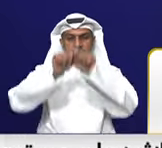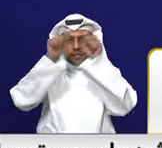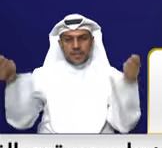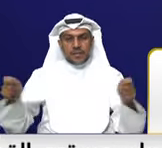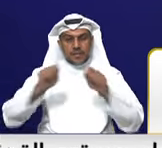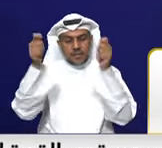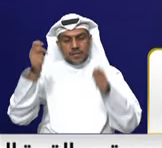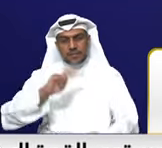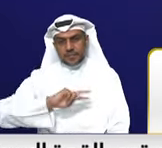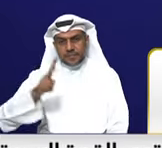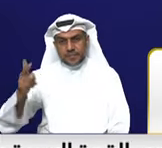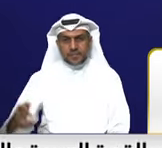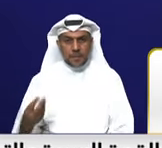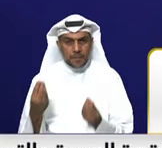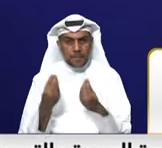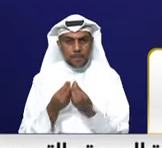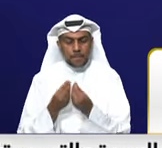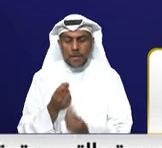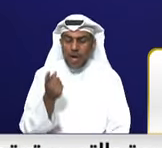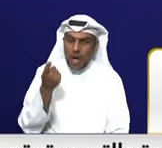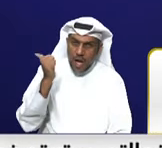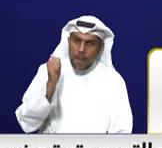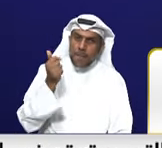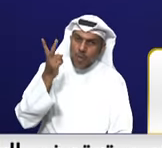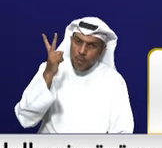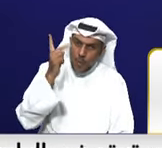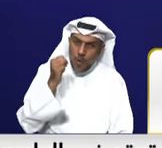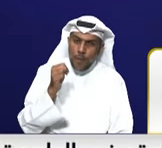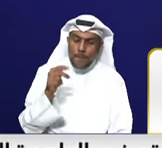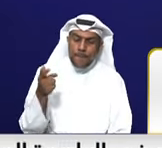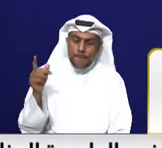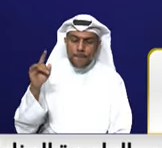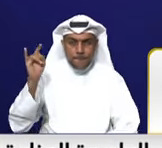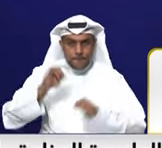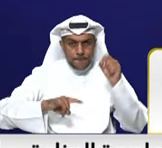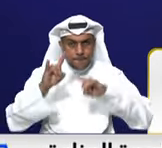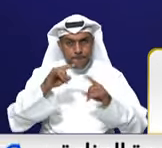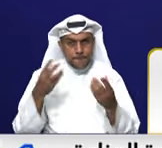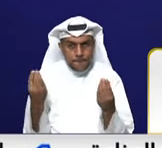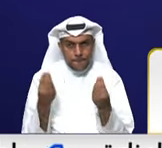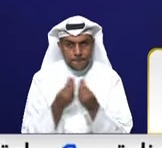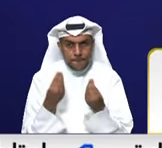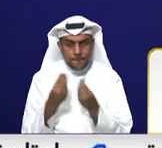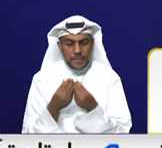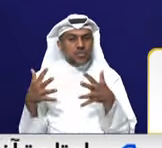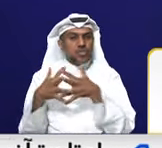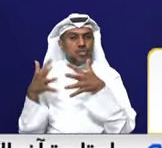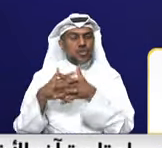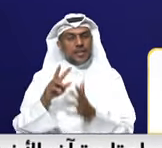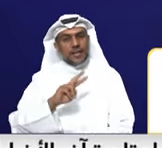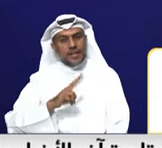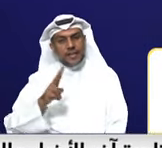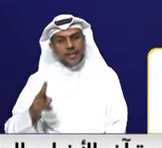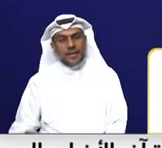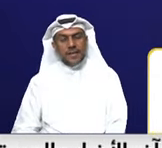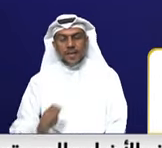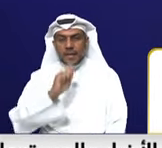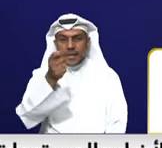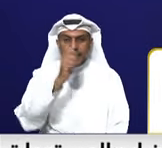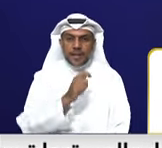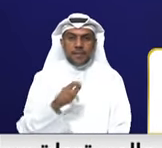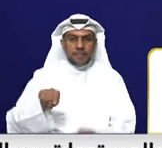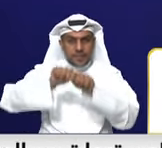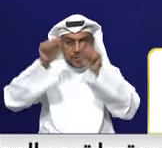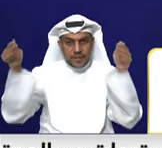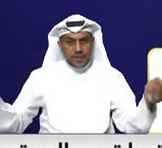يوم وصل مجموعة كبيرة جدا من رؤساء التحرير برضو الصحف القومية والصحف المستقلة. لا